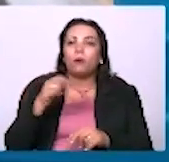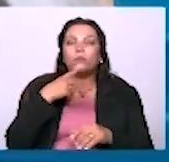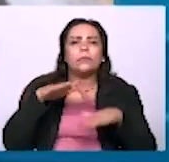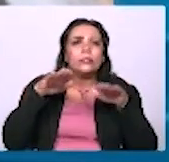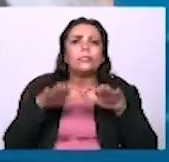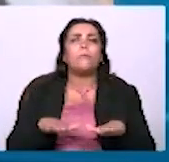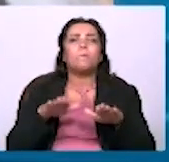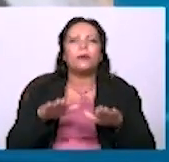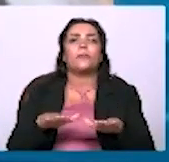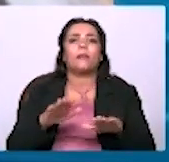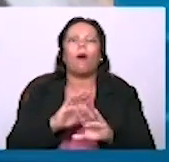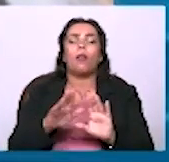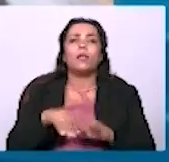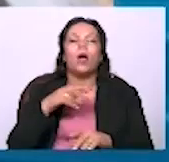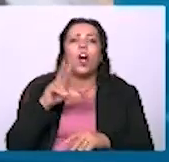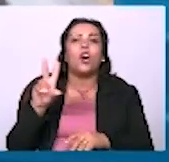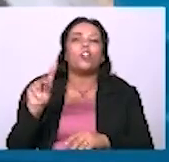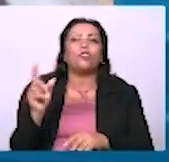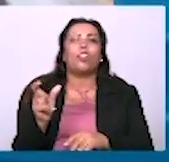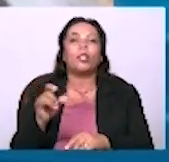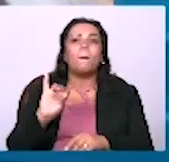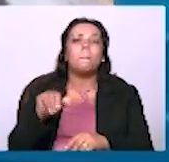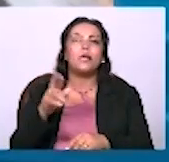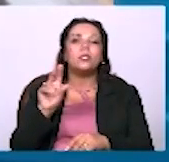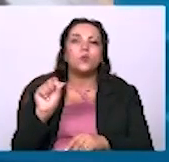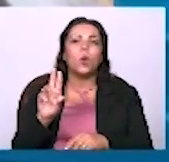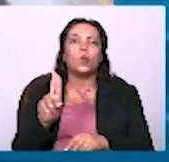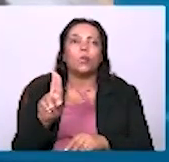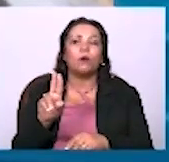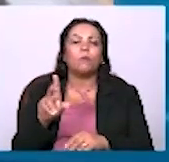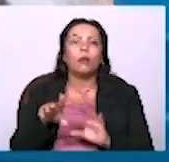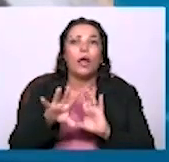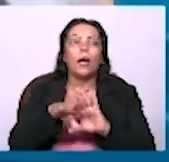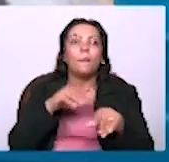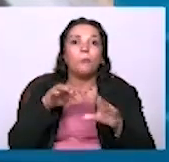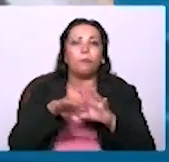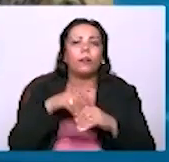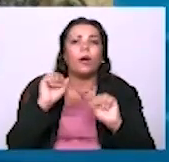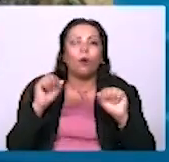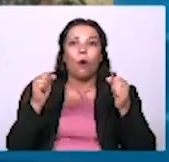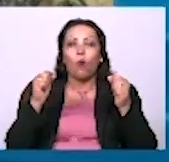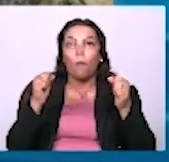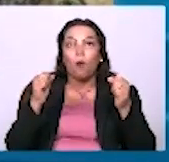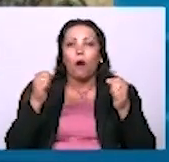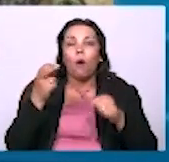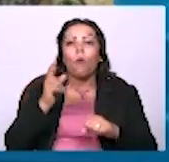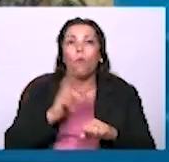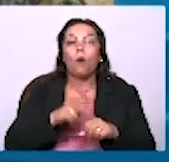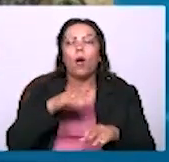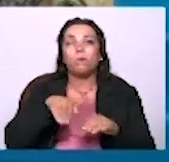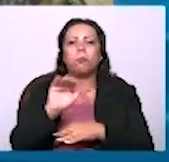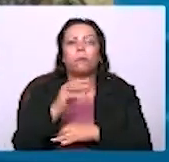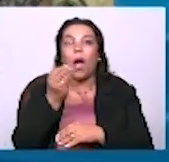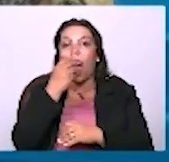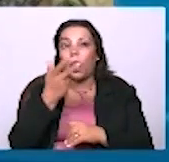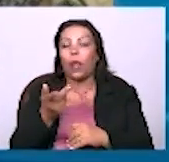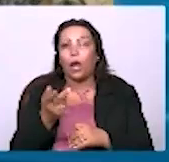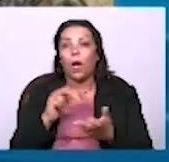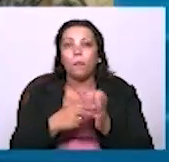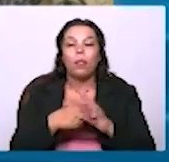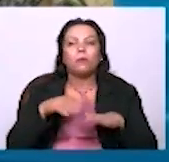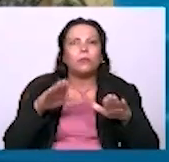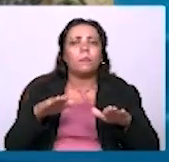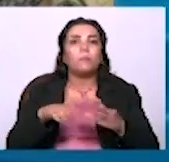ثبتت طن المازوت لانتاج الكهرباء والمواد الغذائيه ثبتت